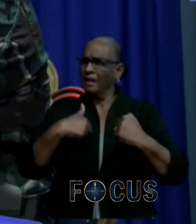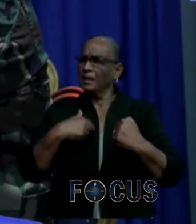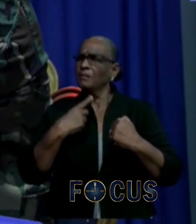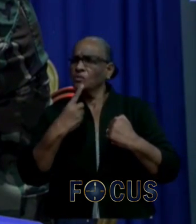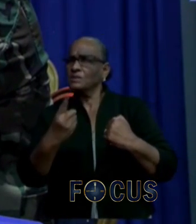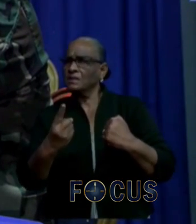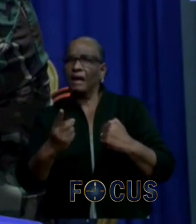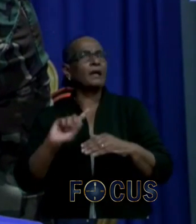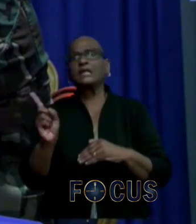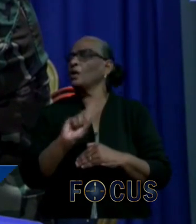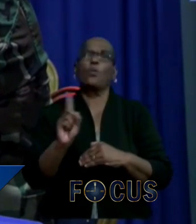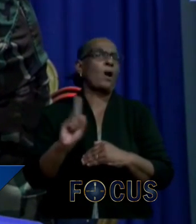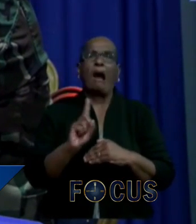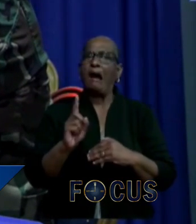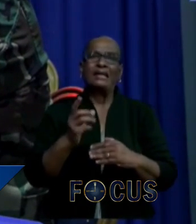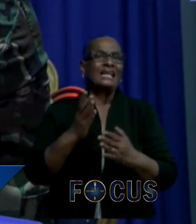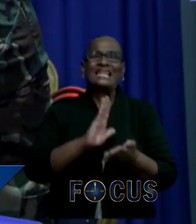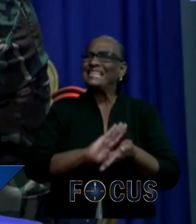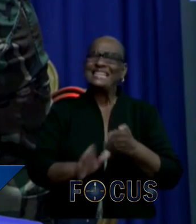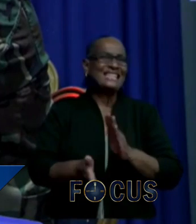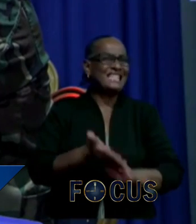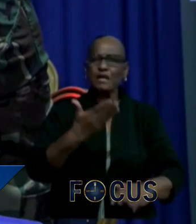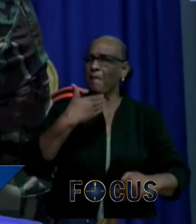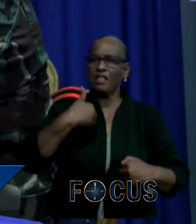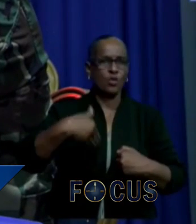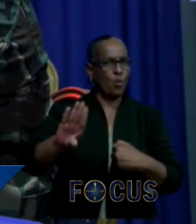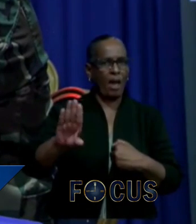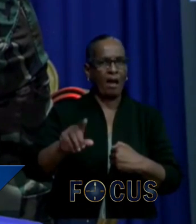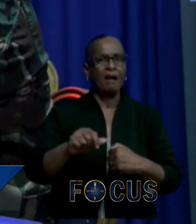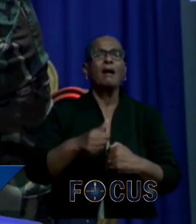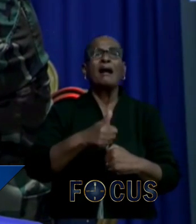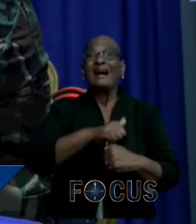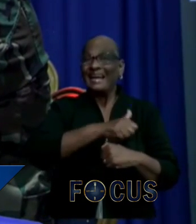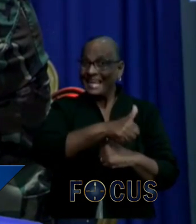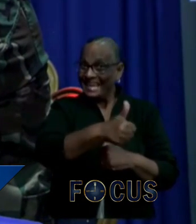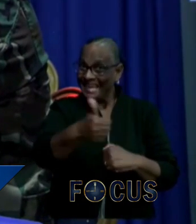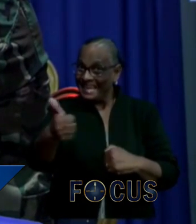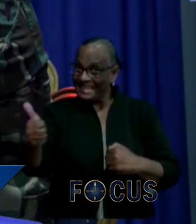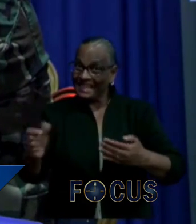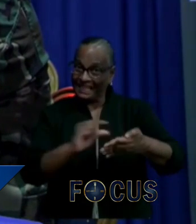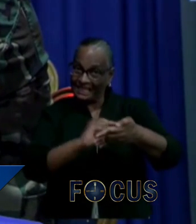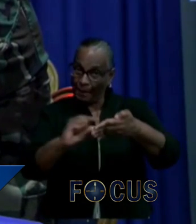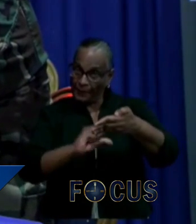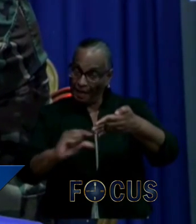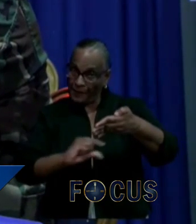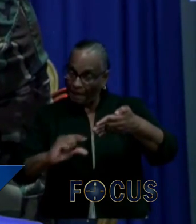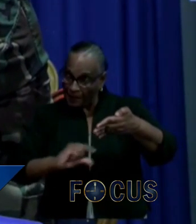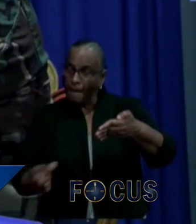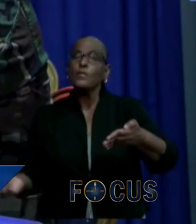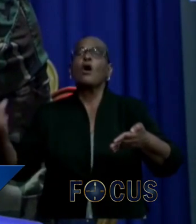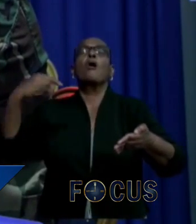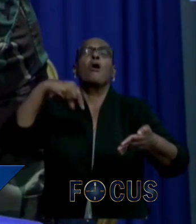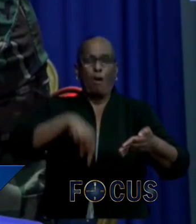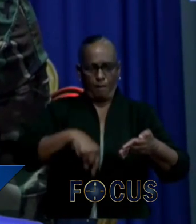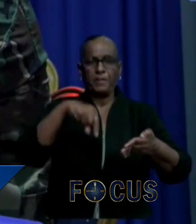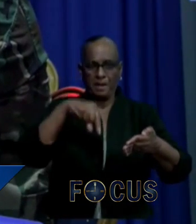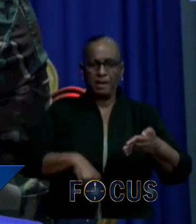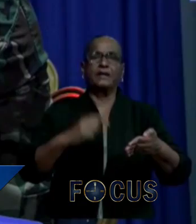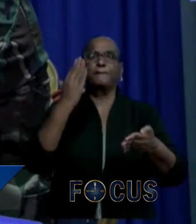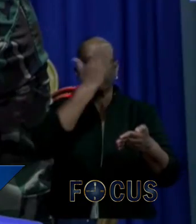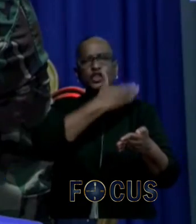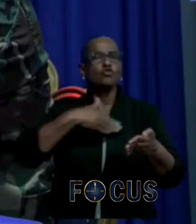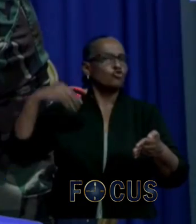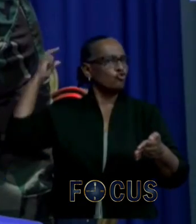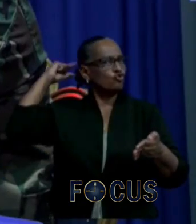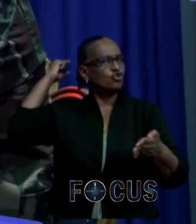ontkennen, dat is dus niet waar. Niemand is achtergelaten in Guyana. Alle mensen die geregistreerd waren, die zijn dus in Suriname terug.